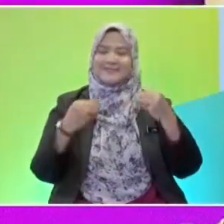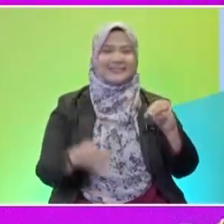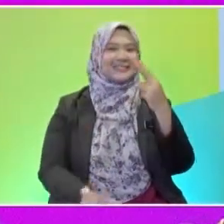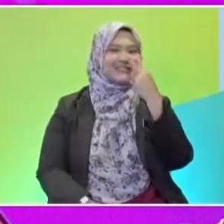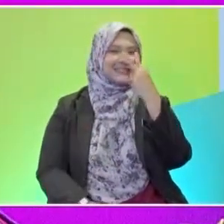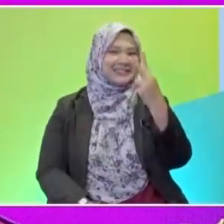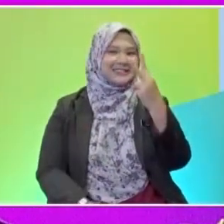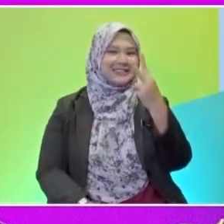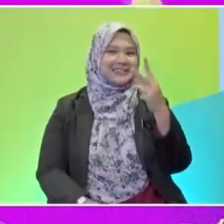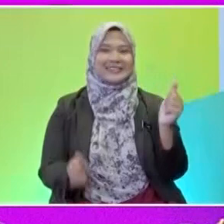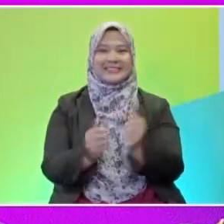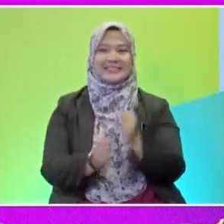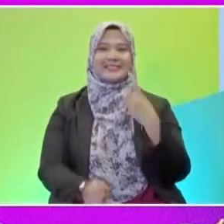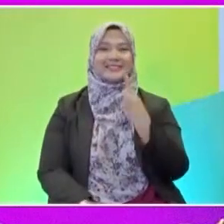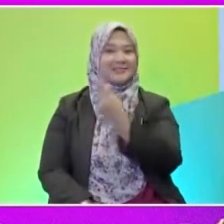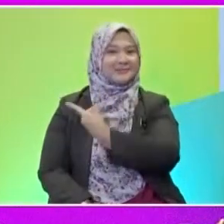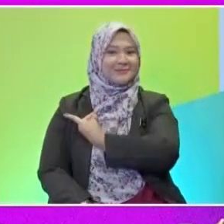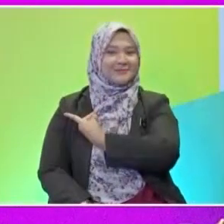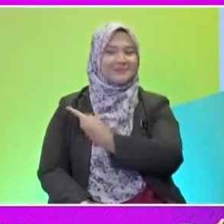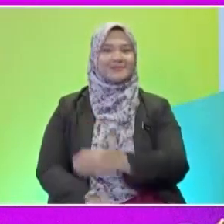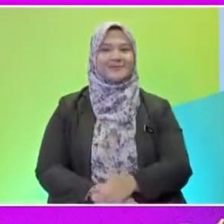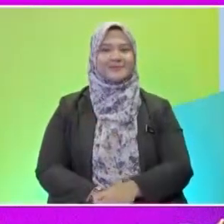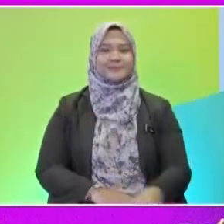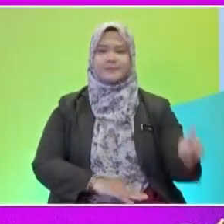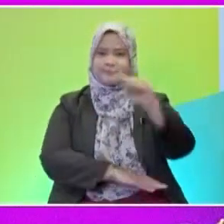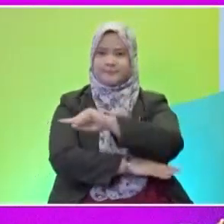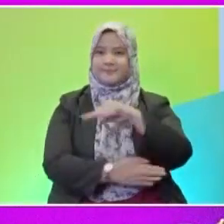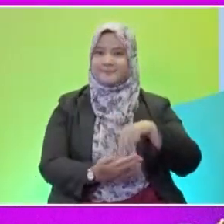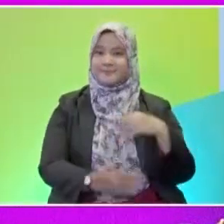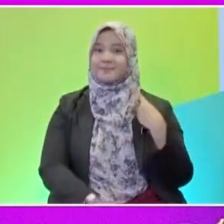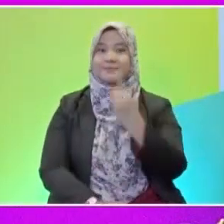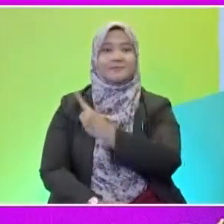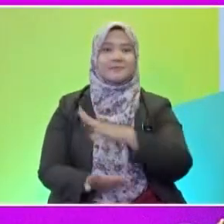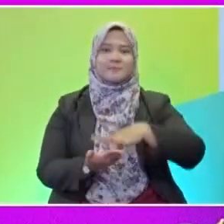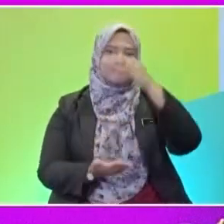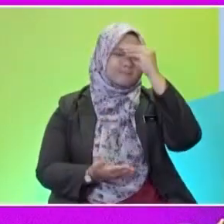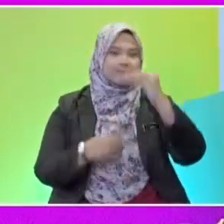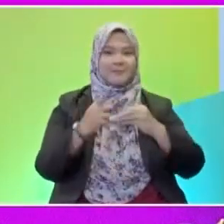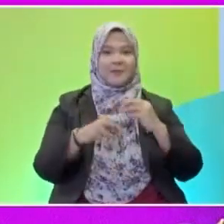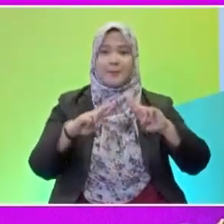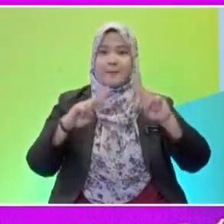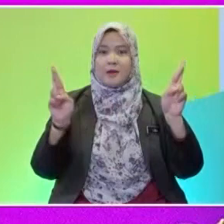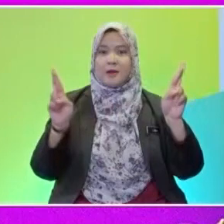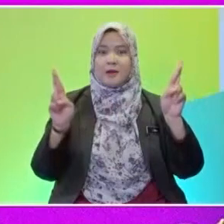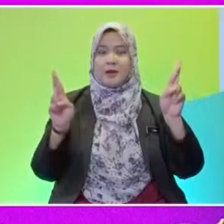dalam pra sekolah hari ini kita belajar tentang perayaan masyarakat di Malaysia